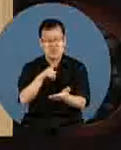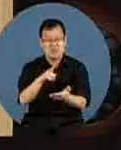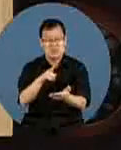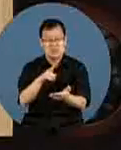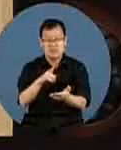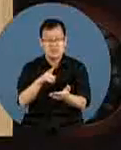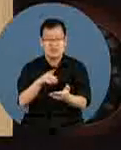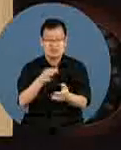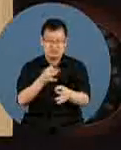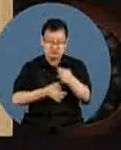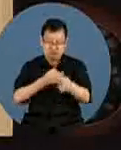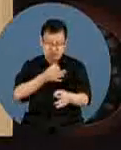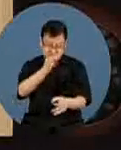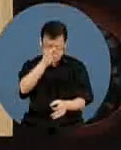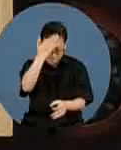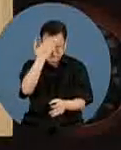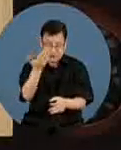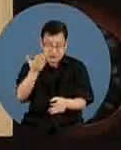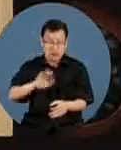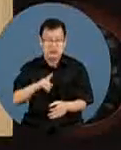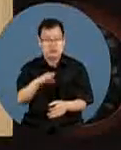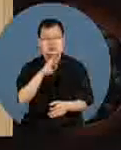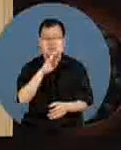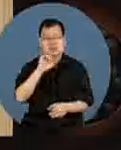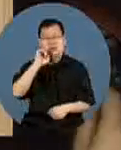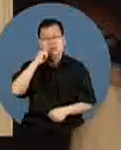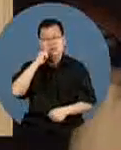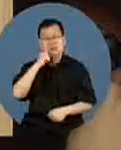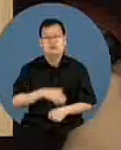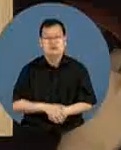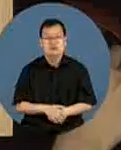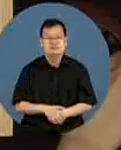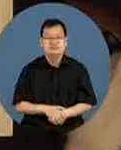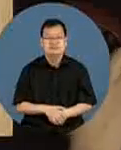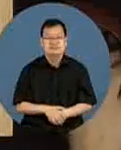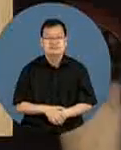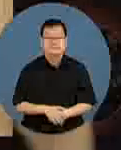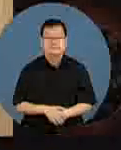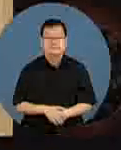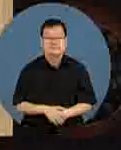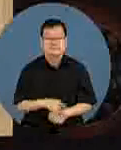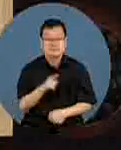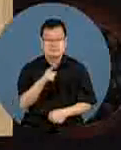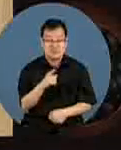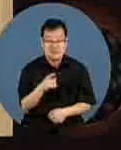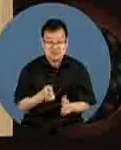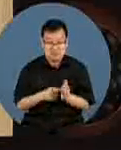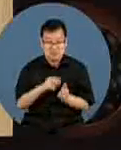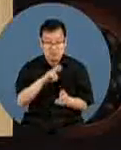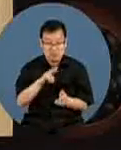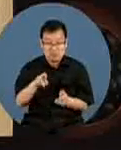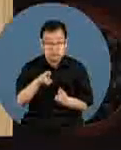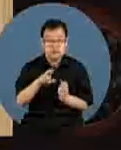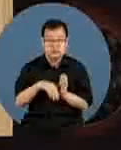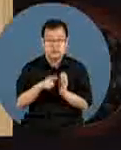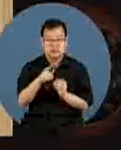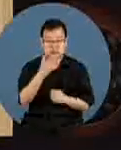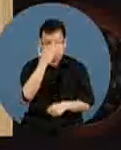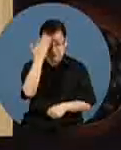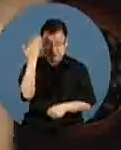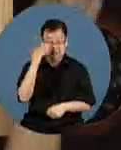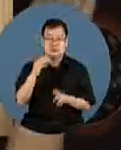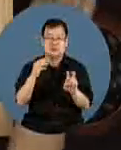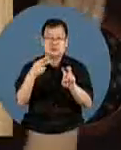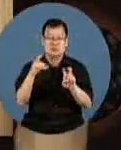아무리 프로기사, 전문기사를 하더라도 어렵습니다. 수익을 내기가. 특히 속길수록 젊은